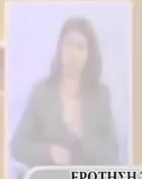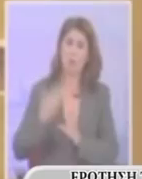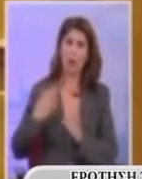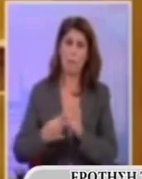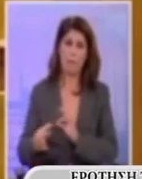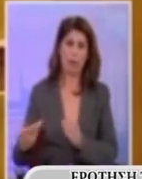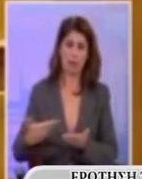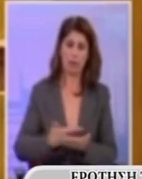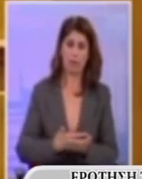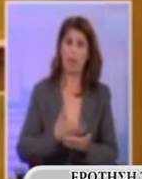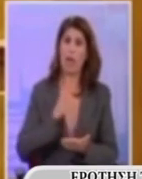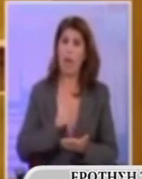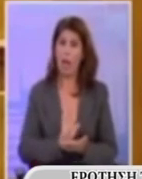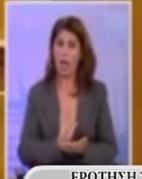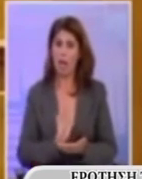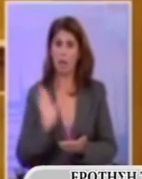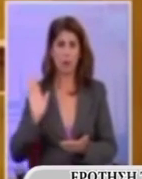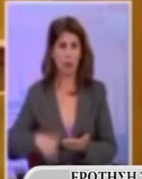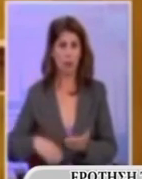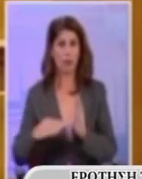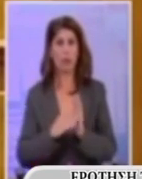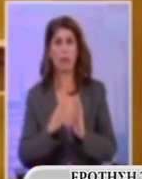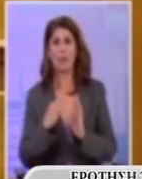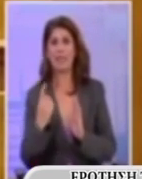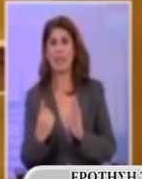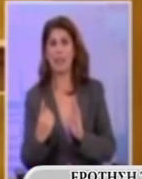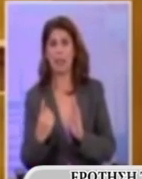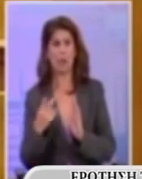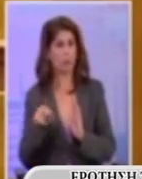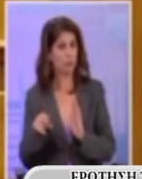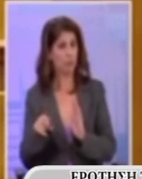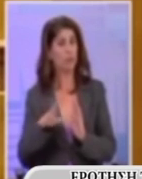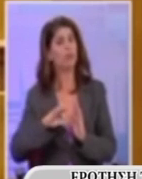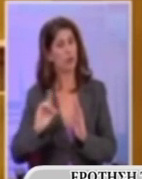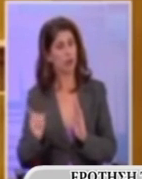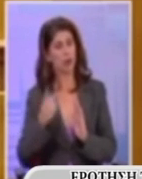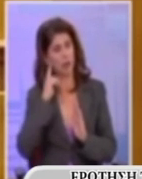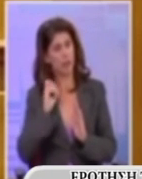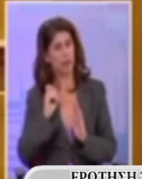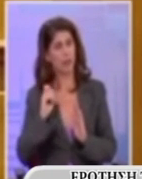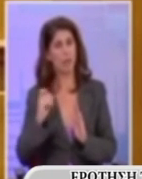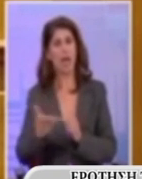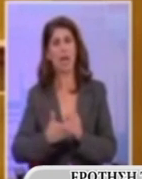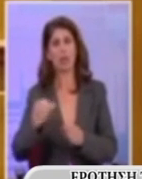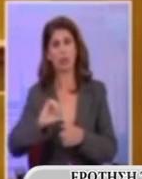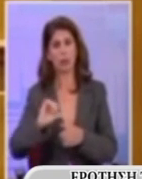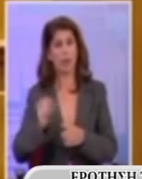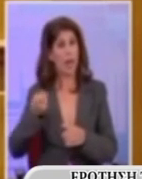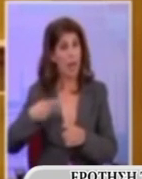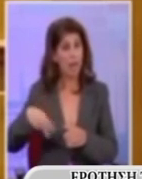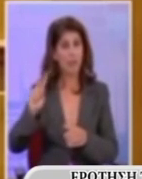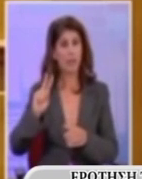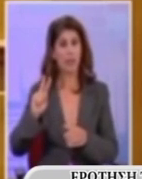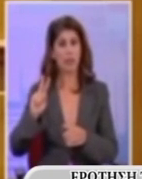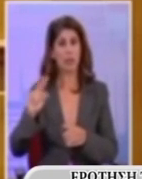Πειραιά» αναρτήθηκε άρθρο για το νέο κτίριο της Ράλιου Σχολής στον Πειραιά, όπου επισημαίνεται ότι στις οροφές των κτιρίων του σχολείου